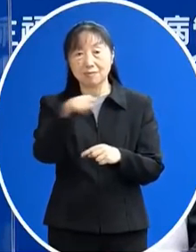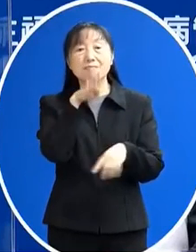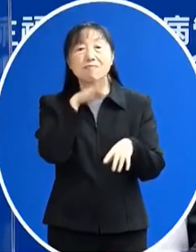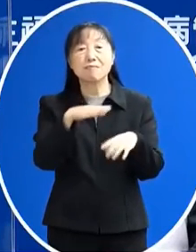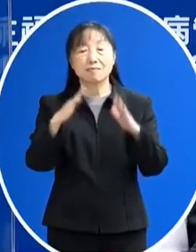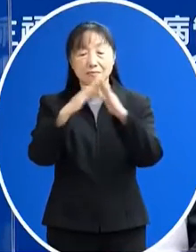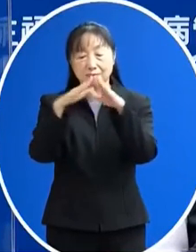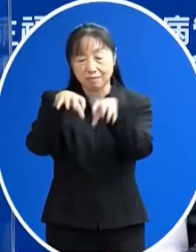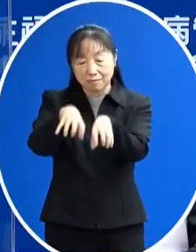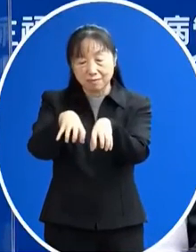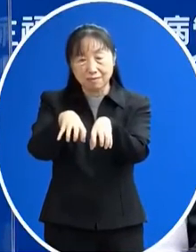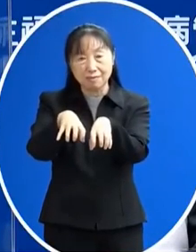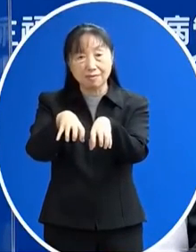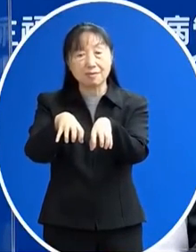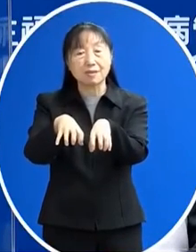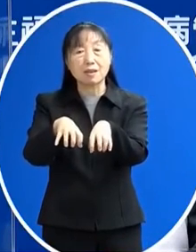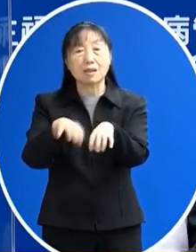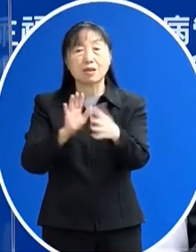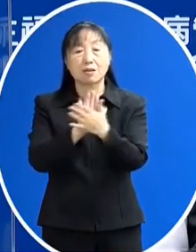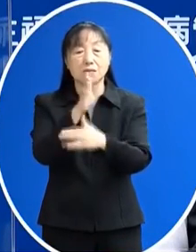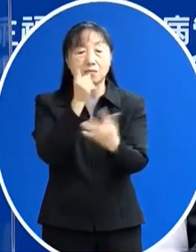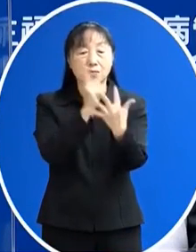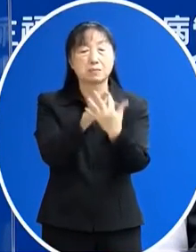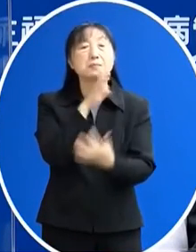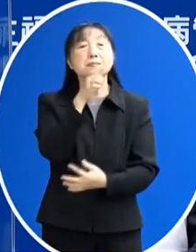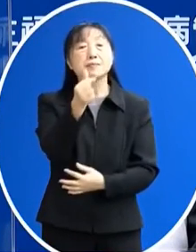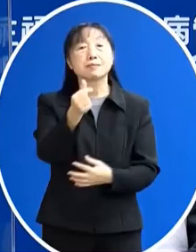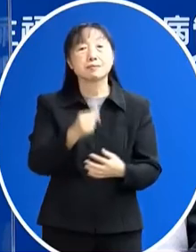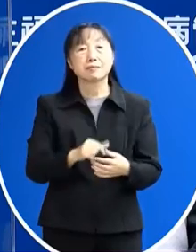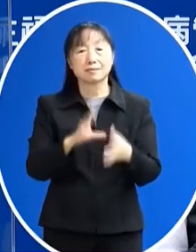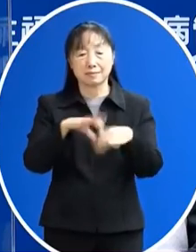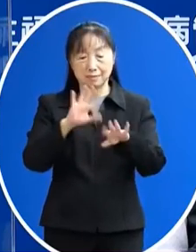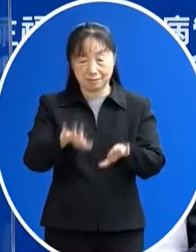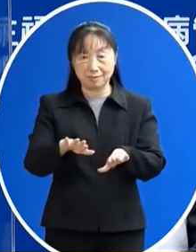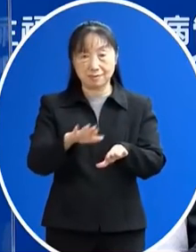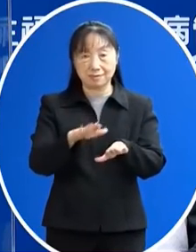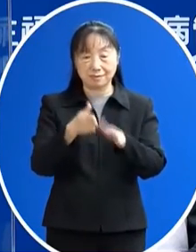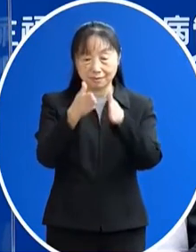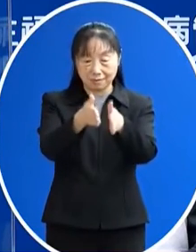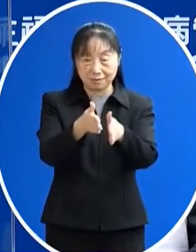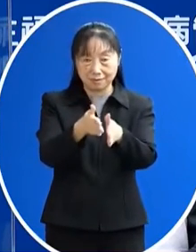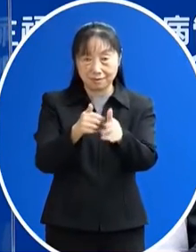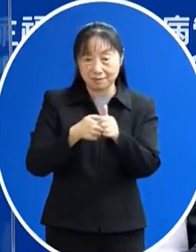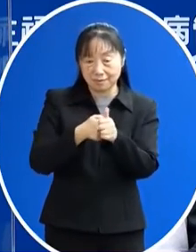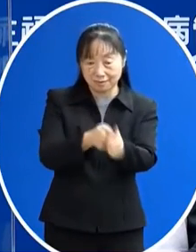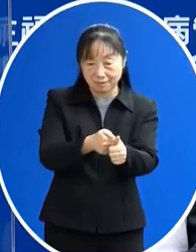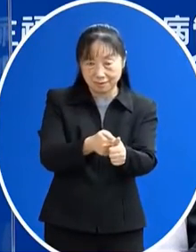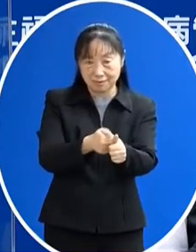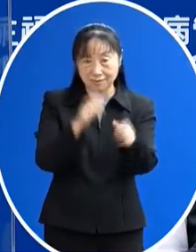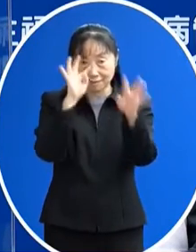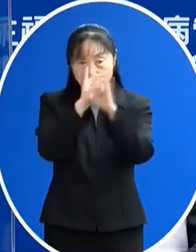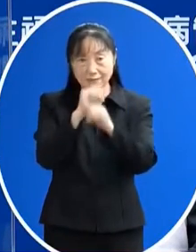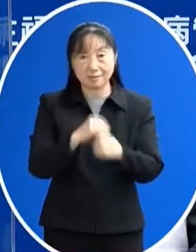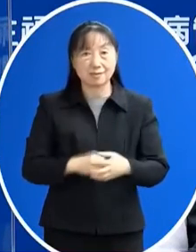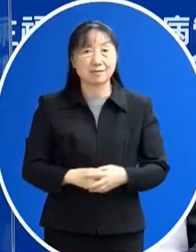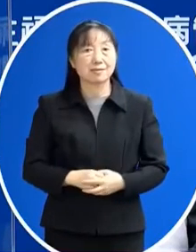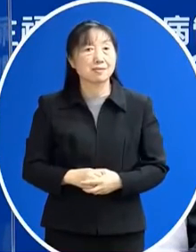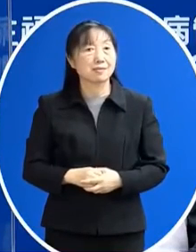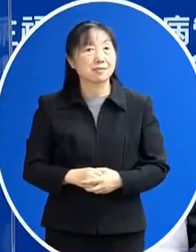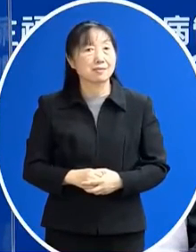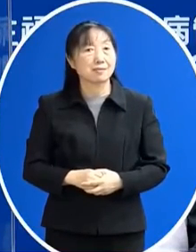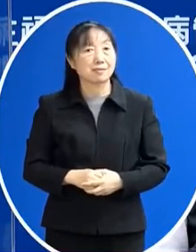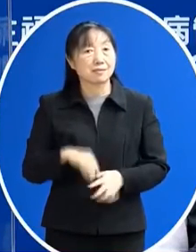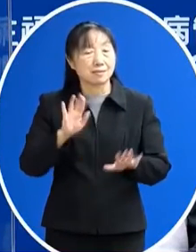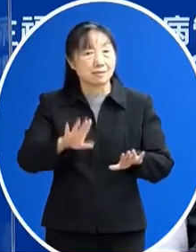居那被采验出来是阳性，那这个持续还要再来观察。好，